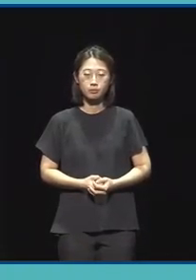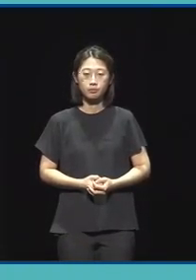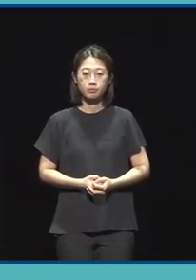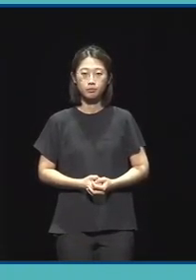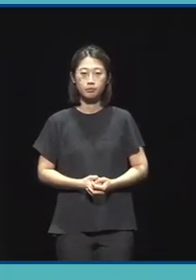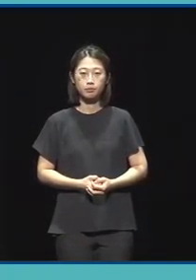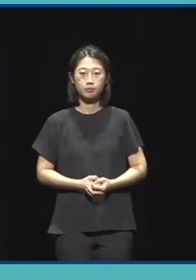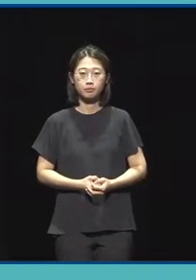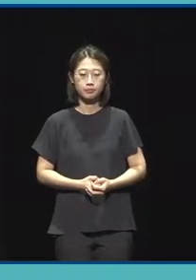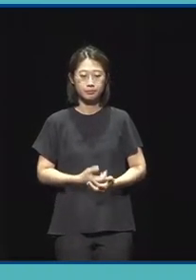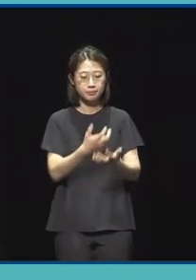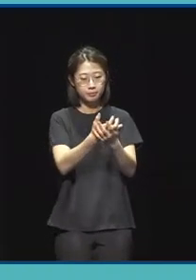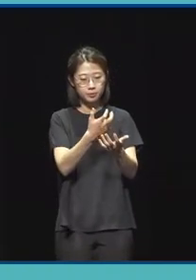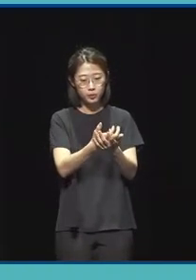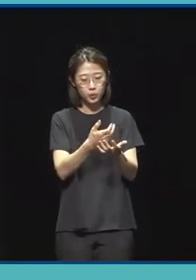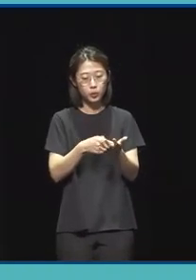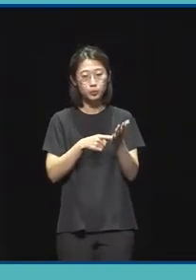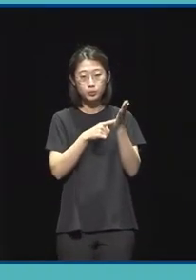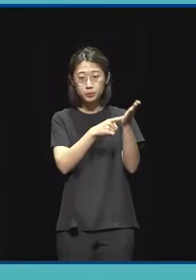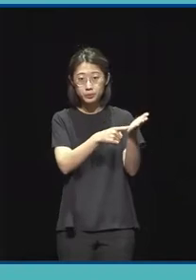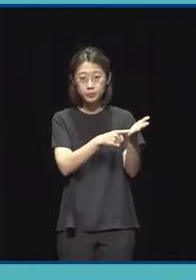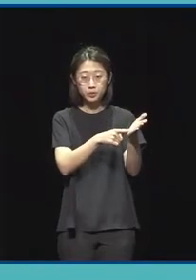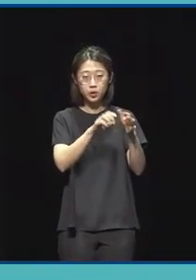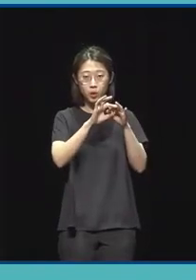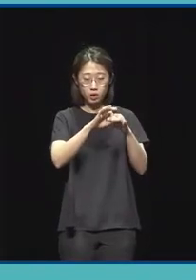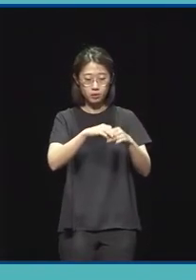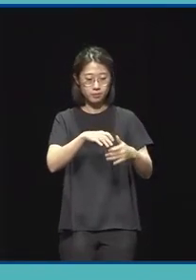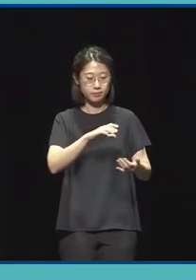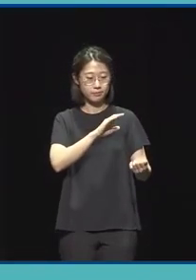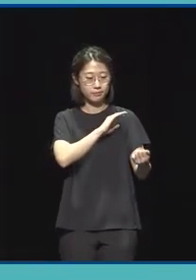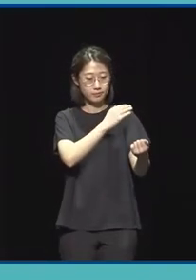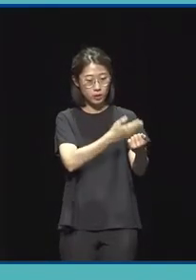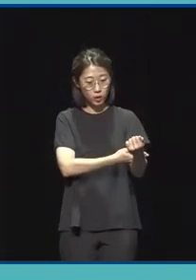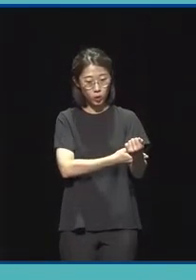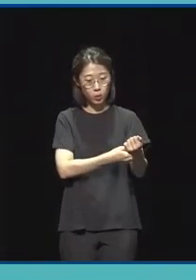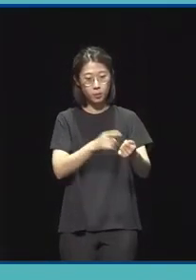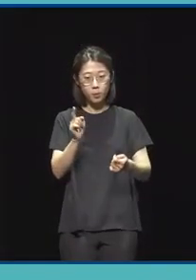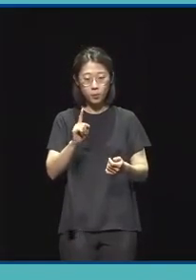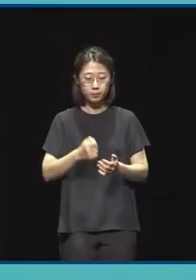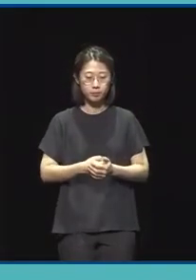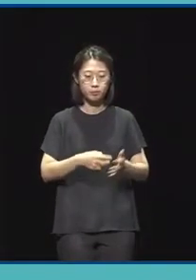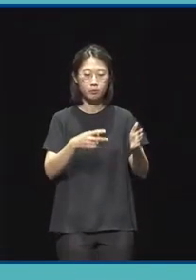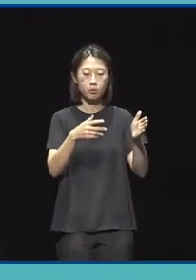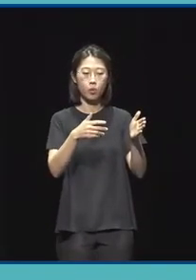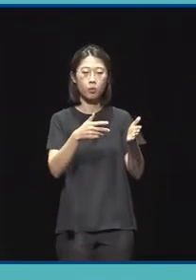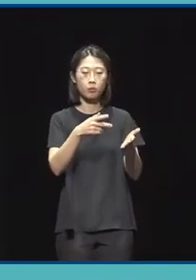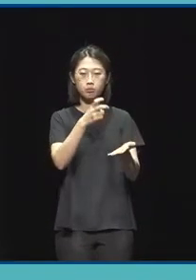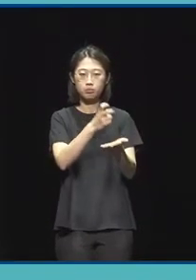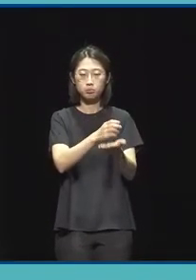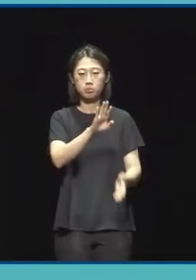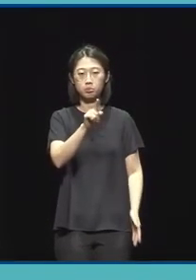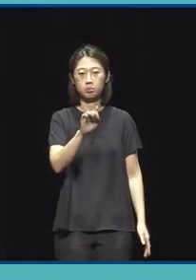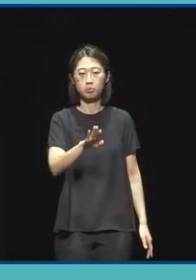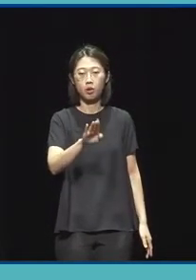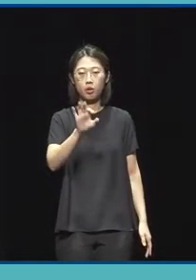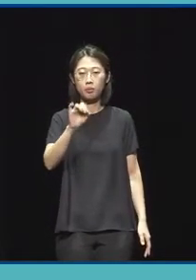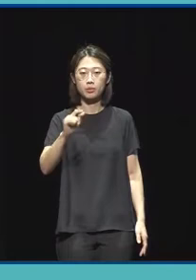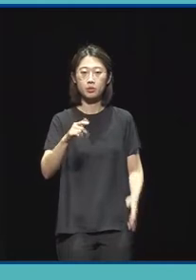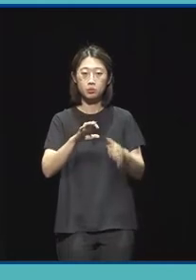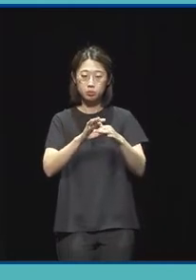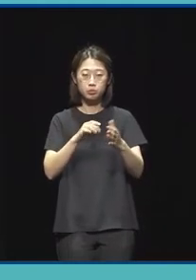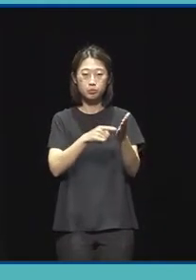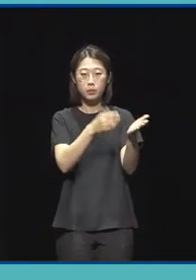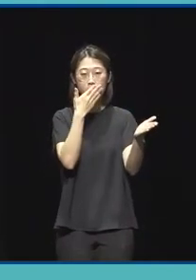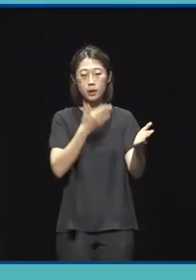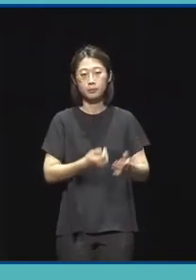여기 자료에는 신청 단체 신청자격은 민간단체 법인이면 다 신 가능하도록 지금 요강에 나와